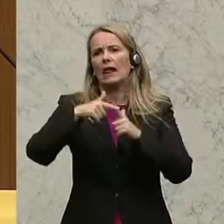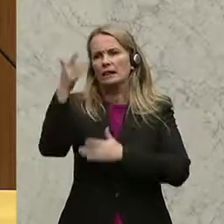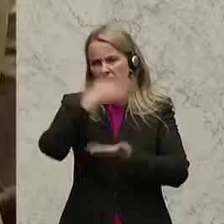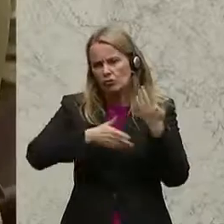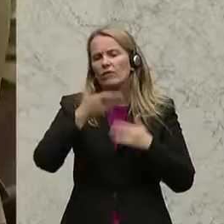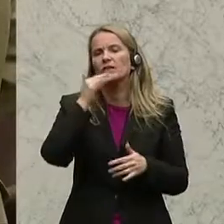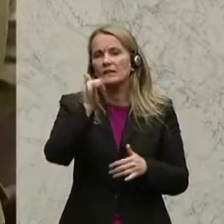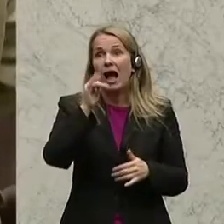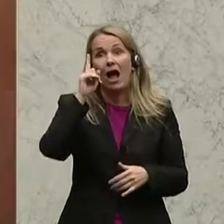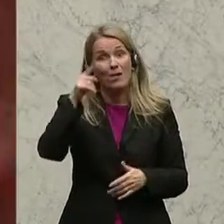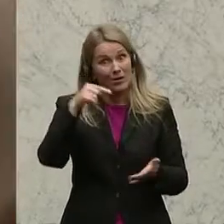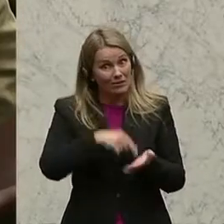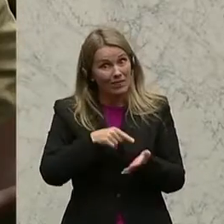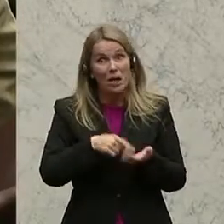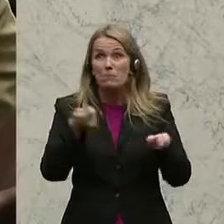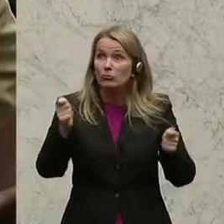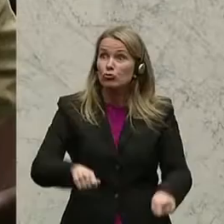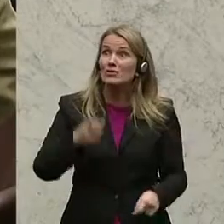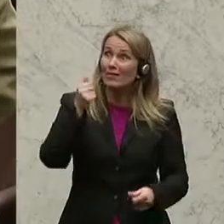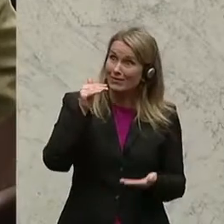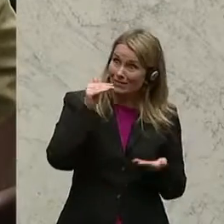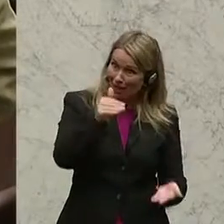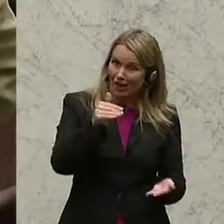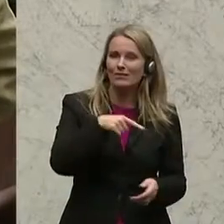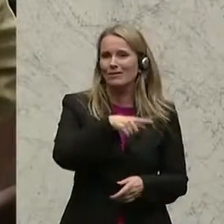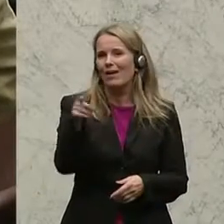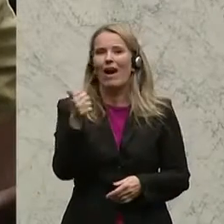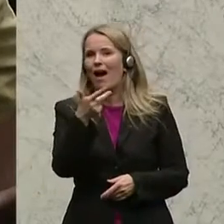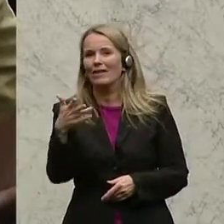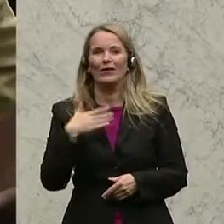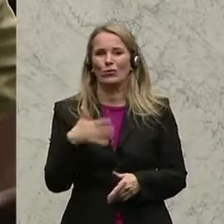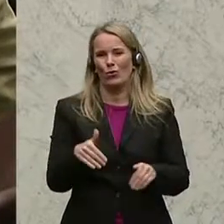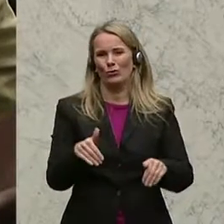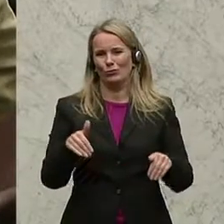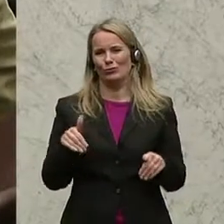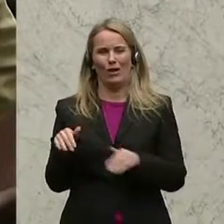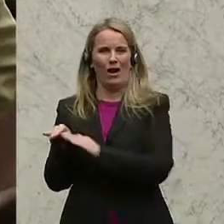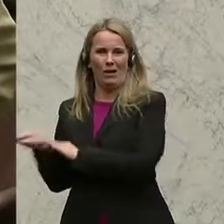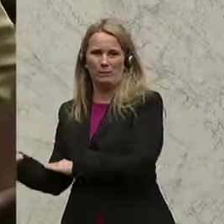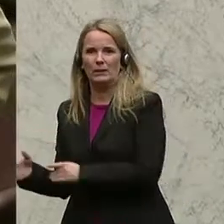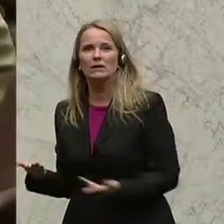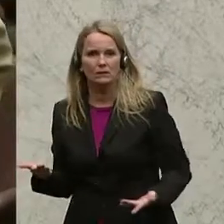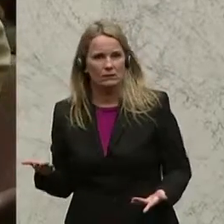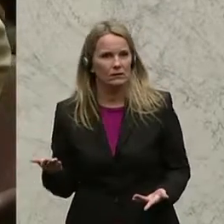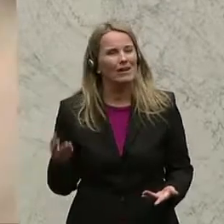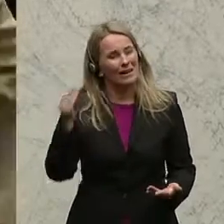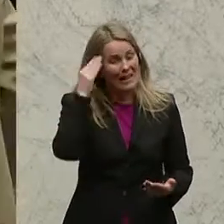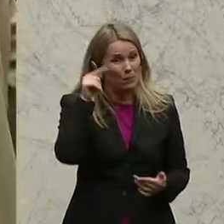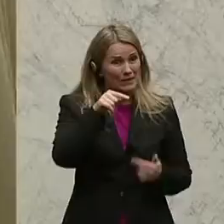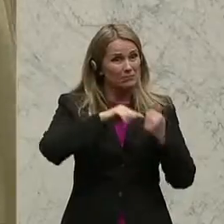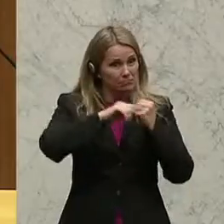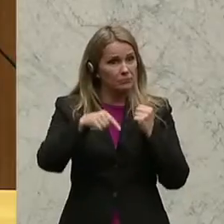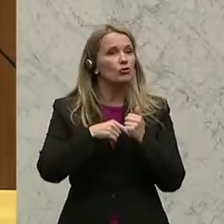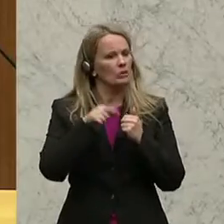geht, auch Mittel zu beschließen, sind halt einige dann wieder nicht dabei. Ich glaube, dass man mit diesem Budget